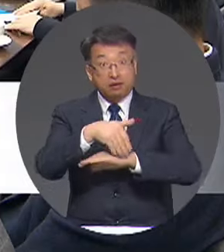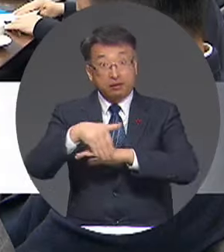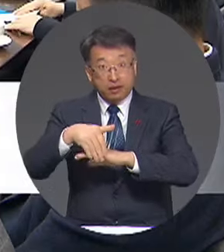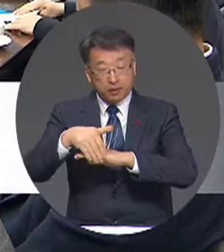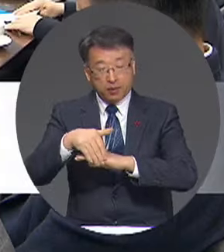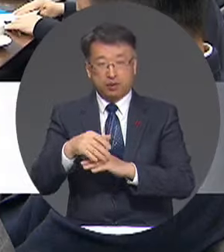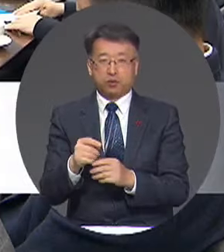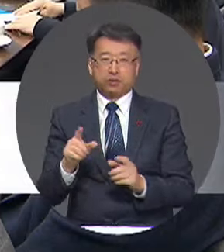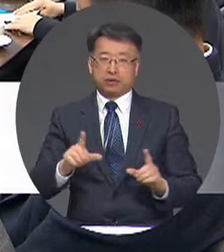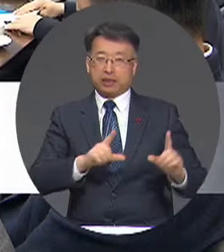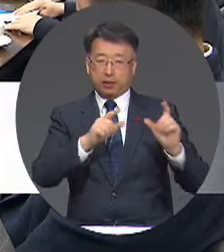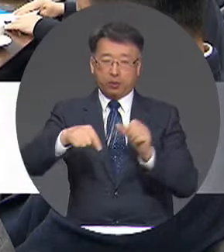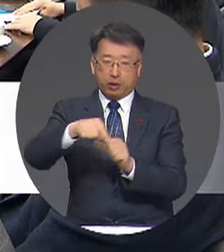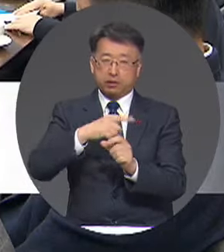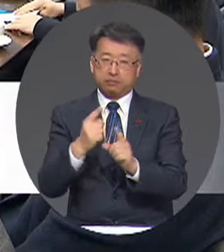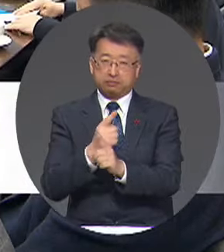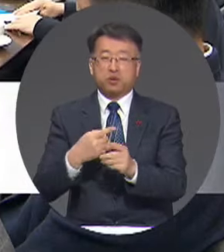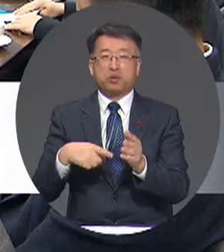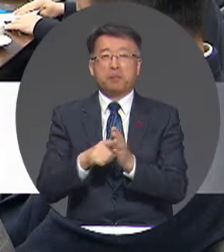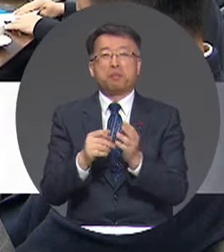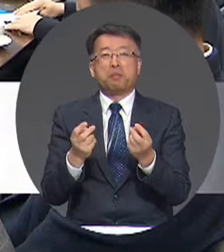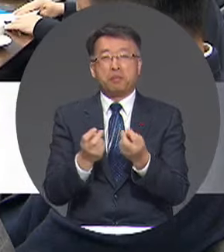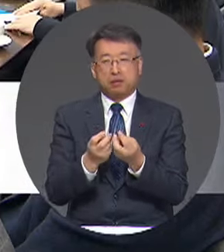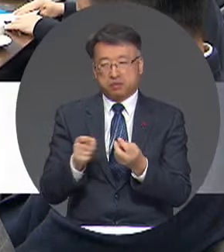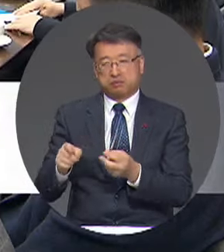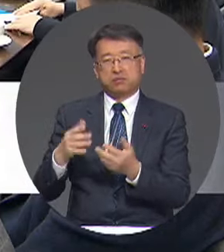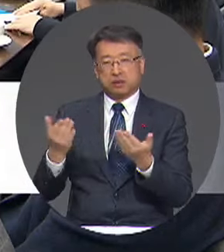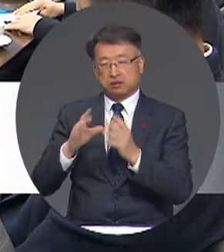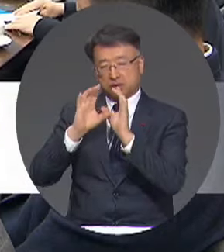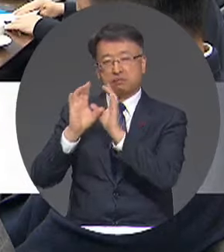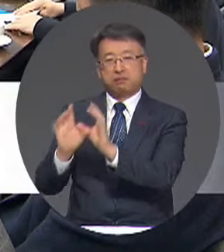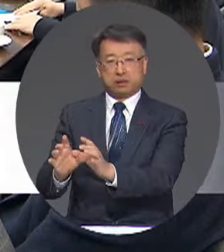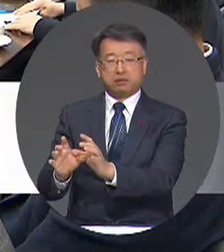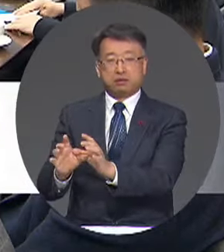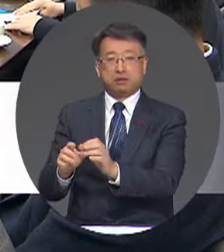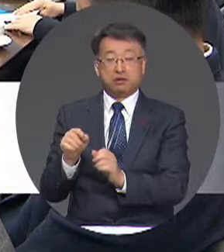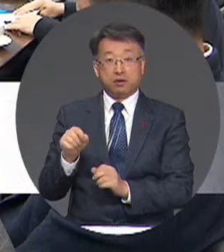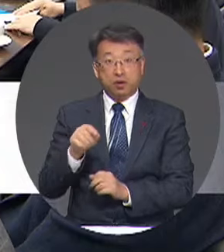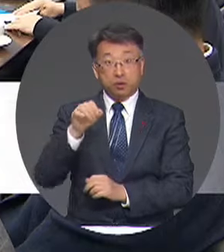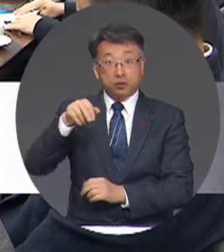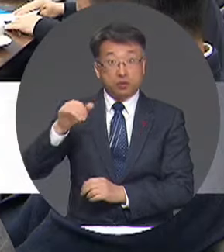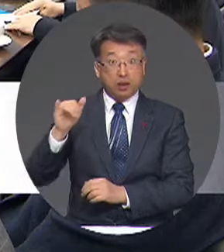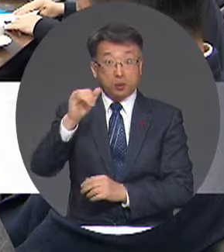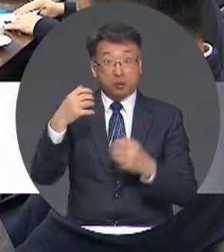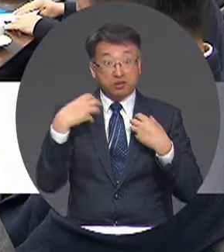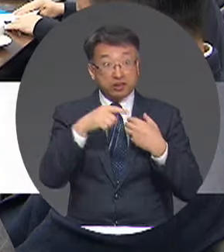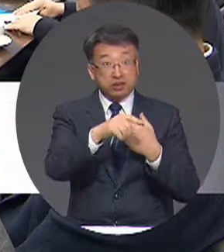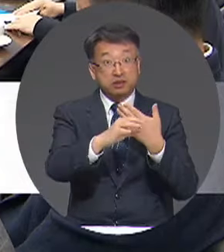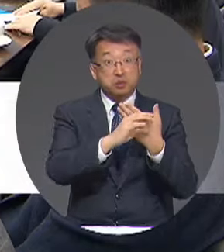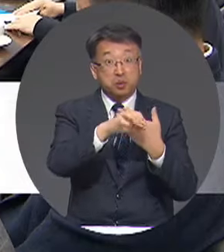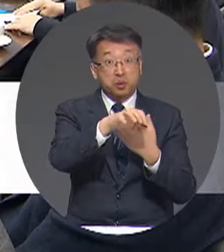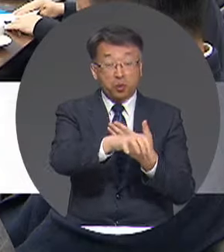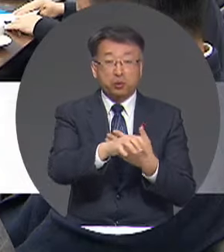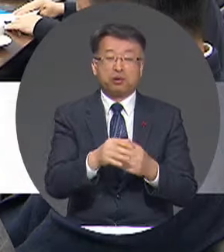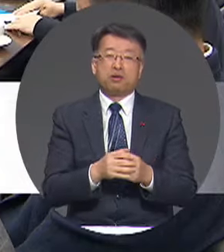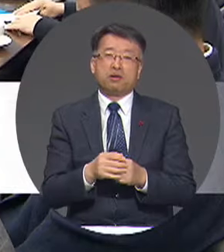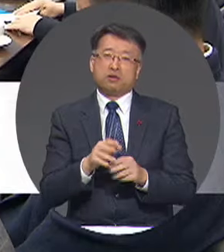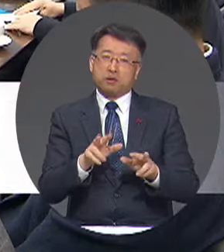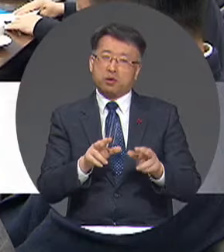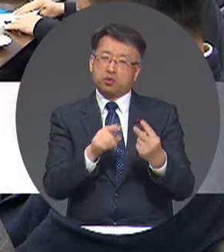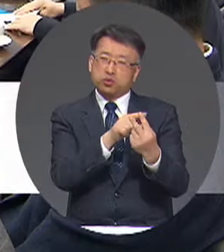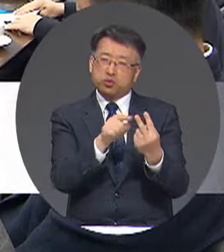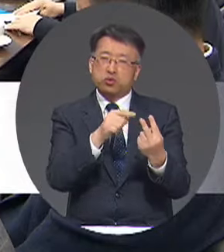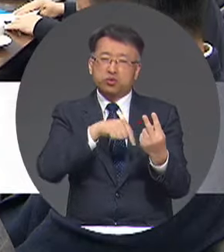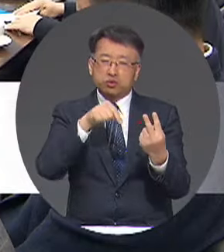그리고 정주 여건을 개선하기 위한 대책을 찾는 역할을 맡는데요. 우주항공청 임시청사 후보지는 사실상